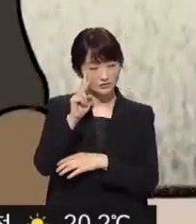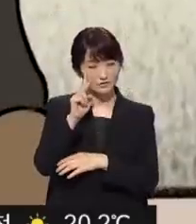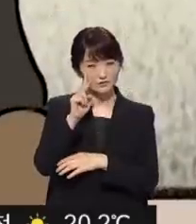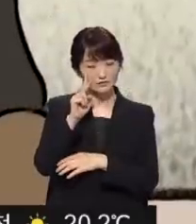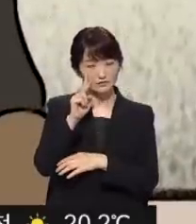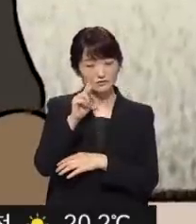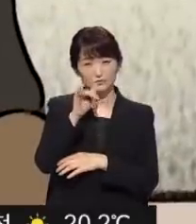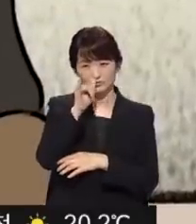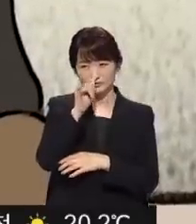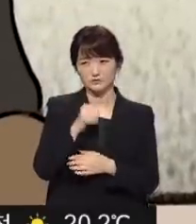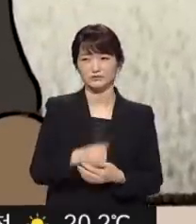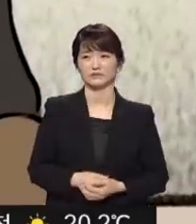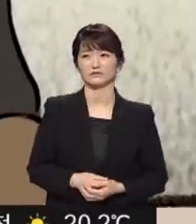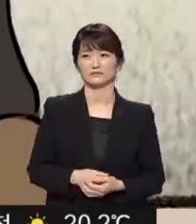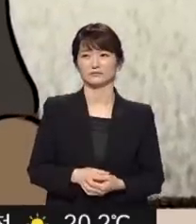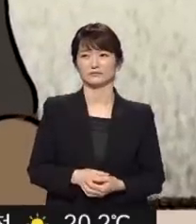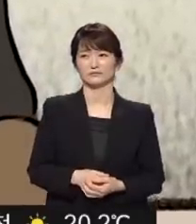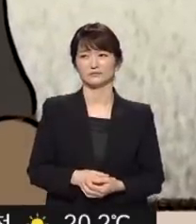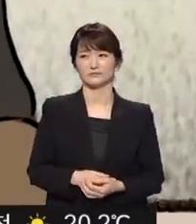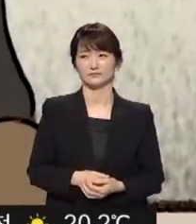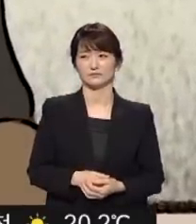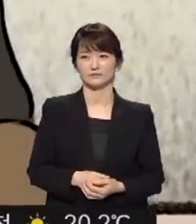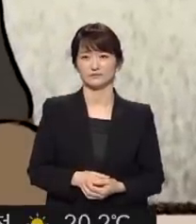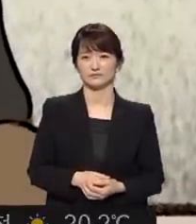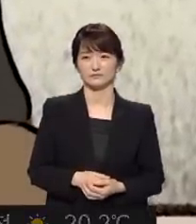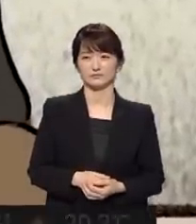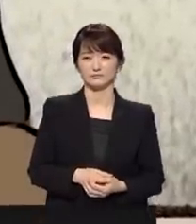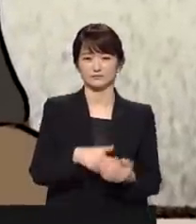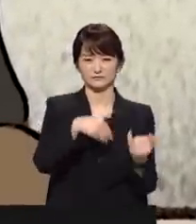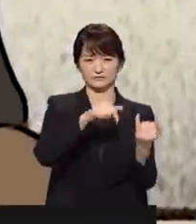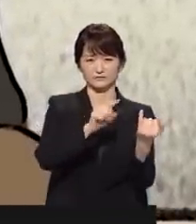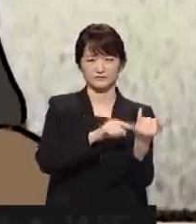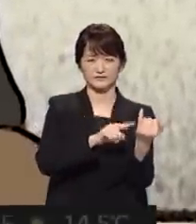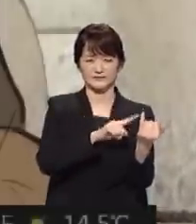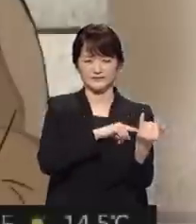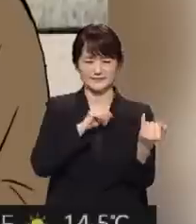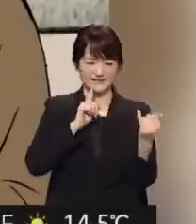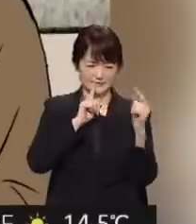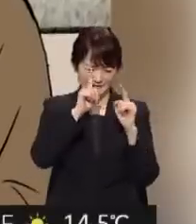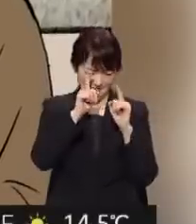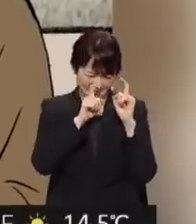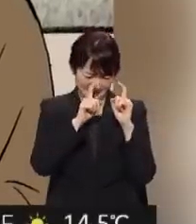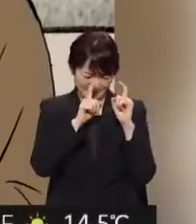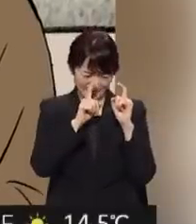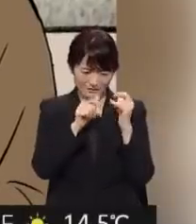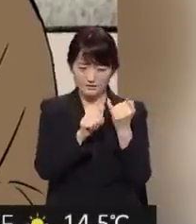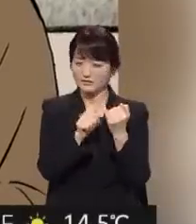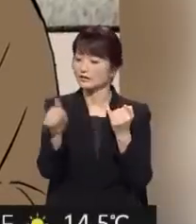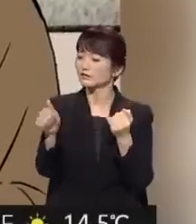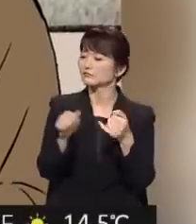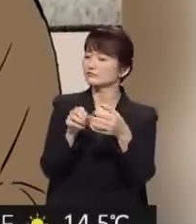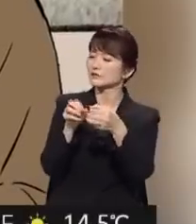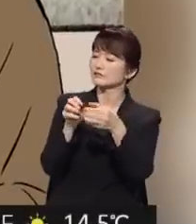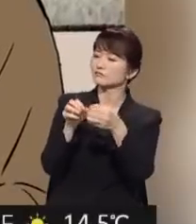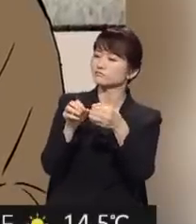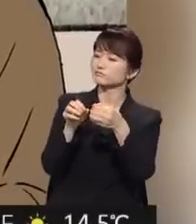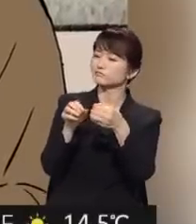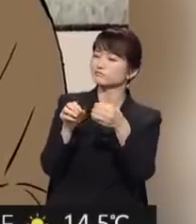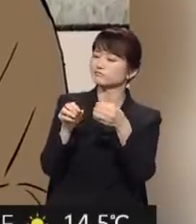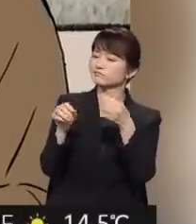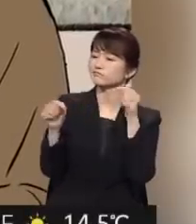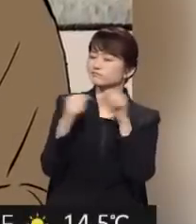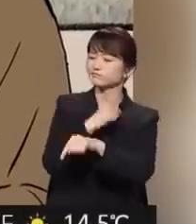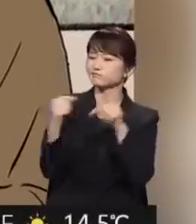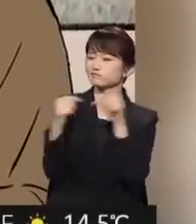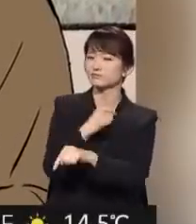하는데 아마 가장 좀 이 천 씨가 짜증이 났던 거는 대화가 안 된다는 거예요. 예를 들어서 아, 저렇게 얘기하면 대화